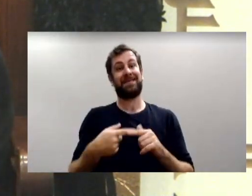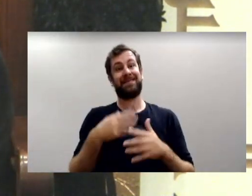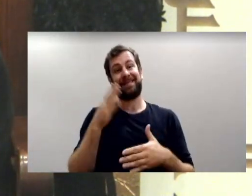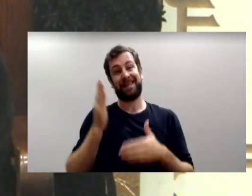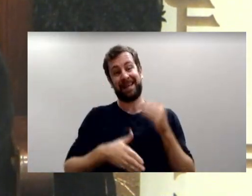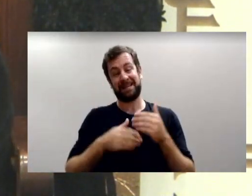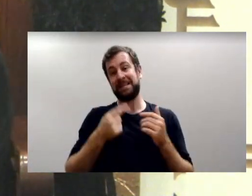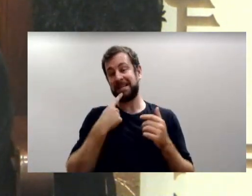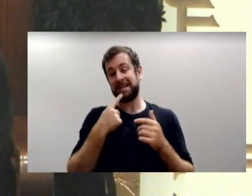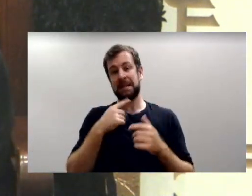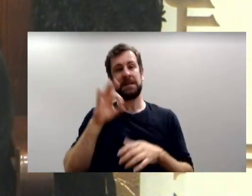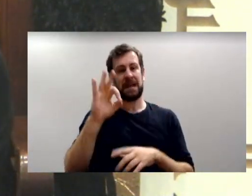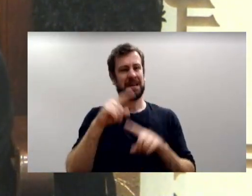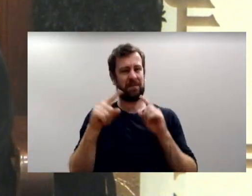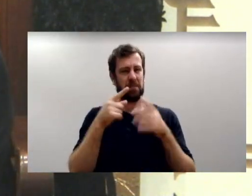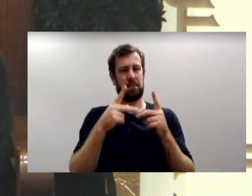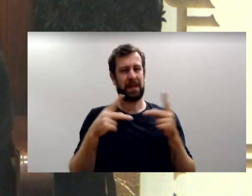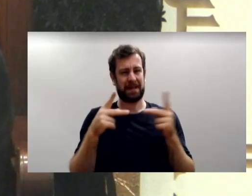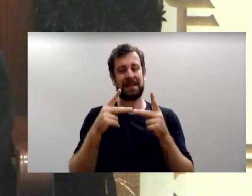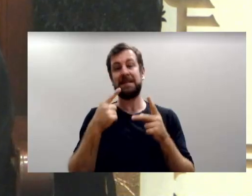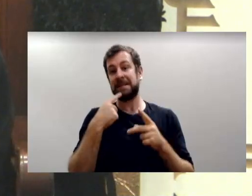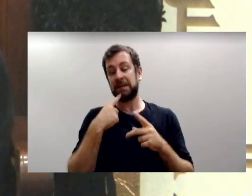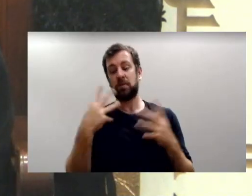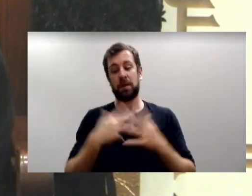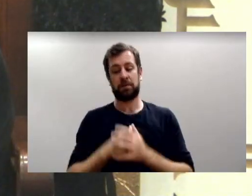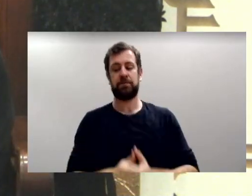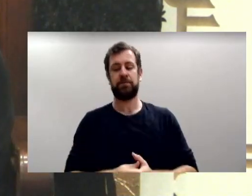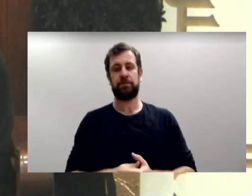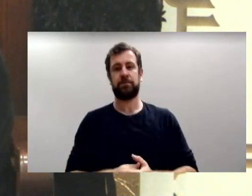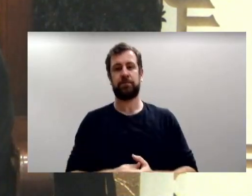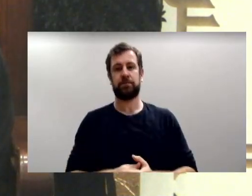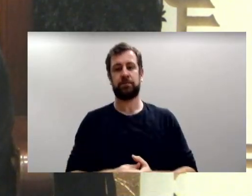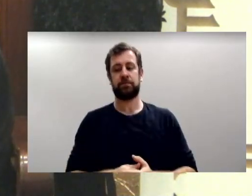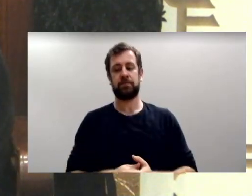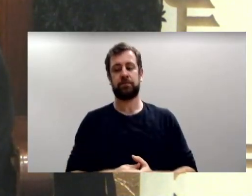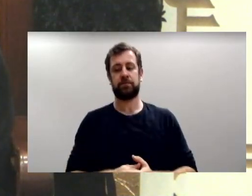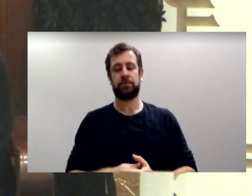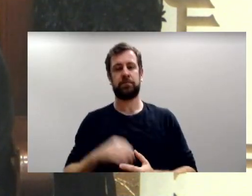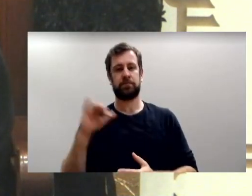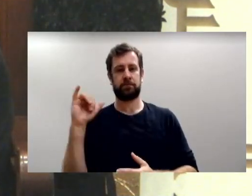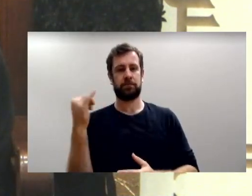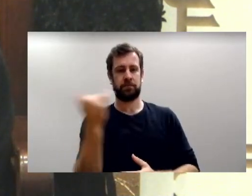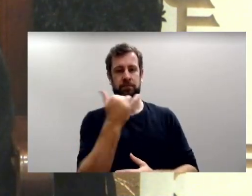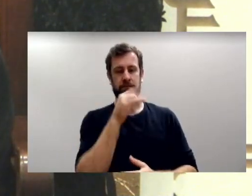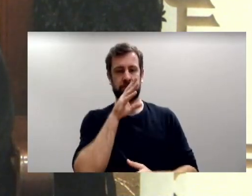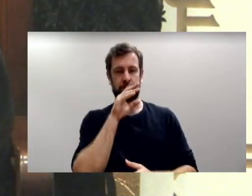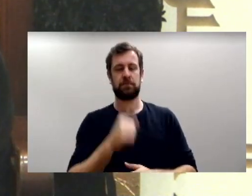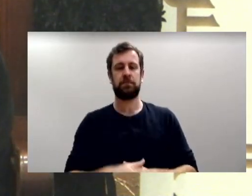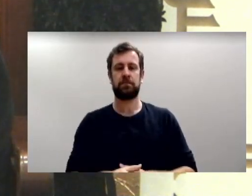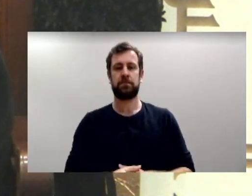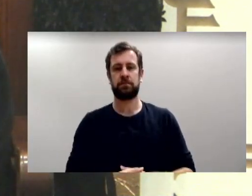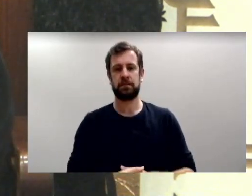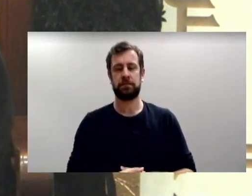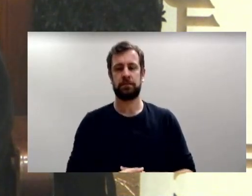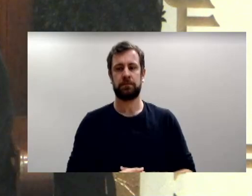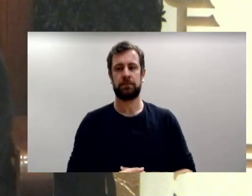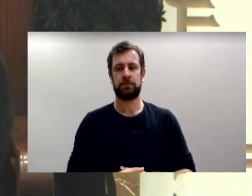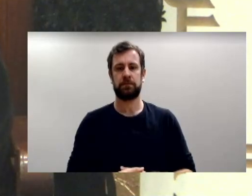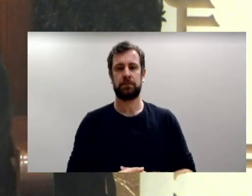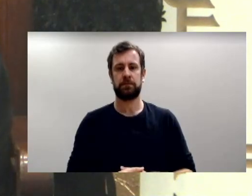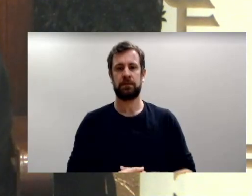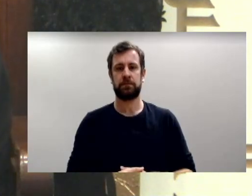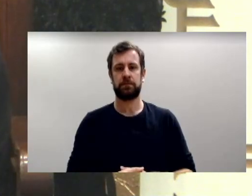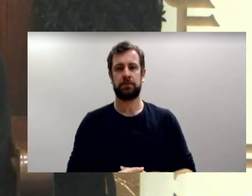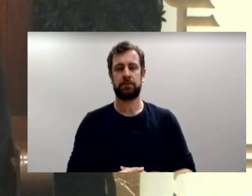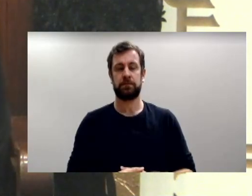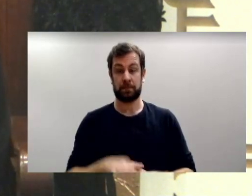actually 9 places where he says, وَكَذَلِكَ يُبَيِّنُ اللَّهِ آيَاتِهِ لِلنَّاسِ. This is